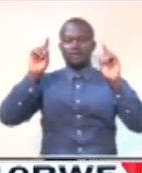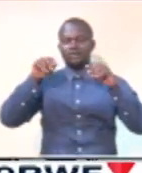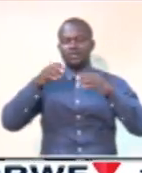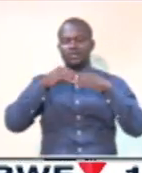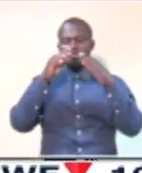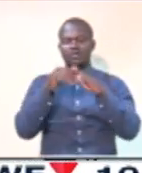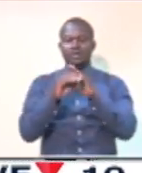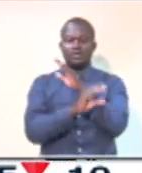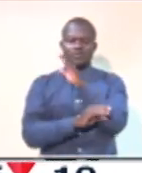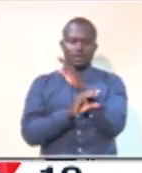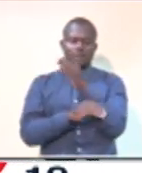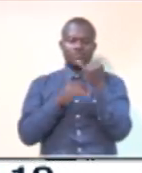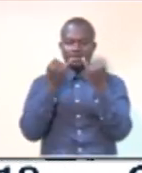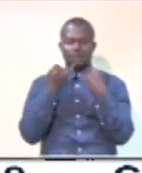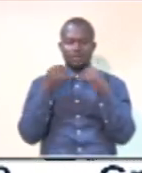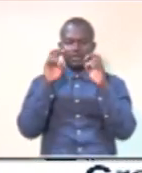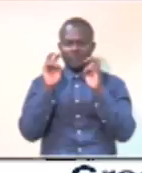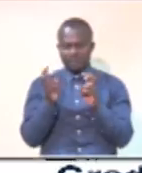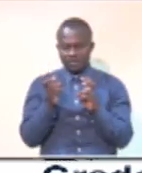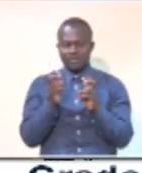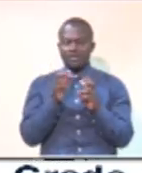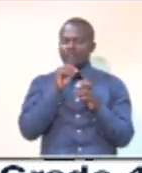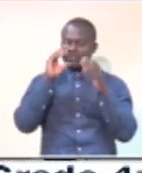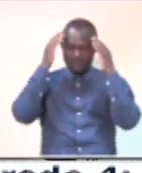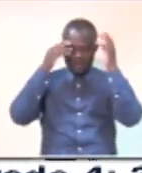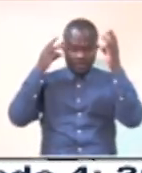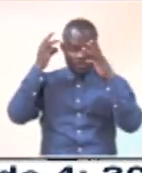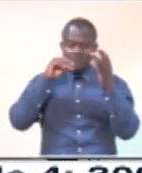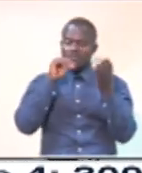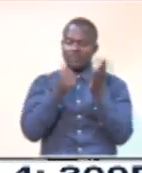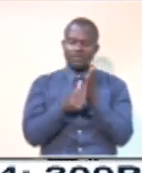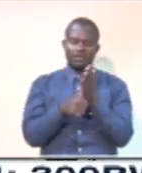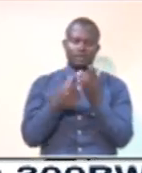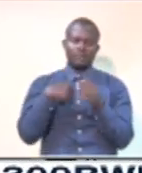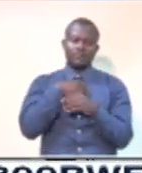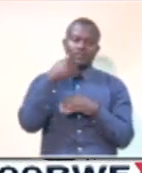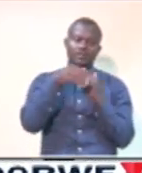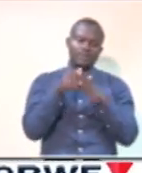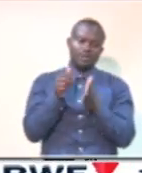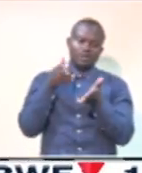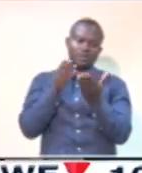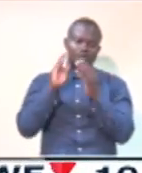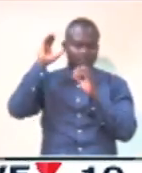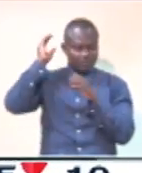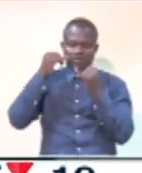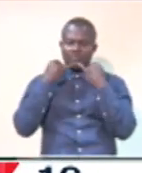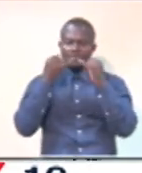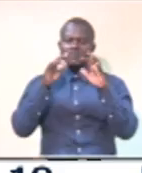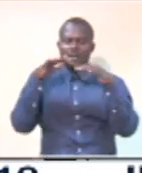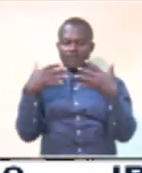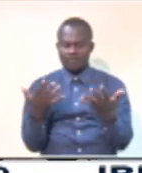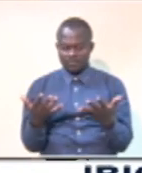y'ubuyobozi bw'igihugu buri kutubwira ati muhumure nta kibazo, turagenda dukurikirana amakuru tubabwire ikintu